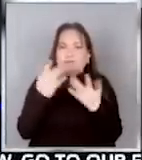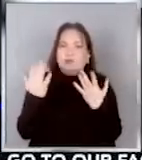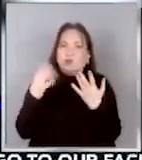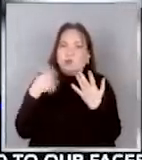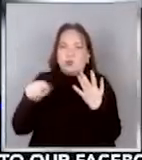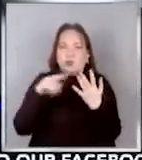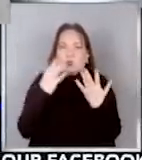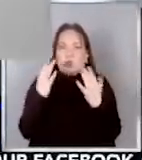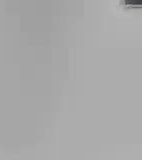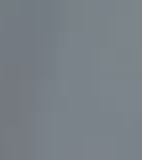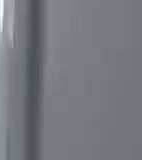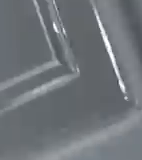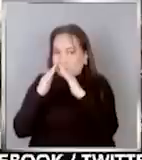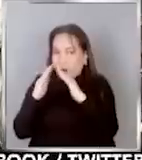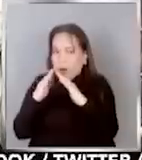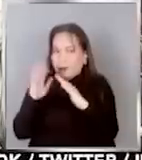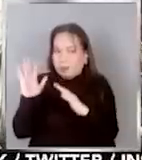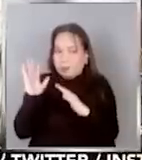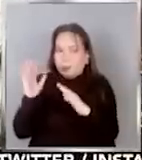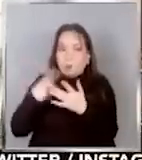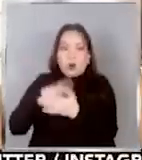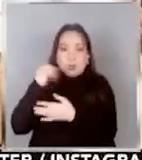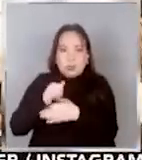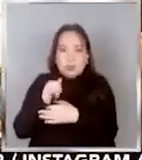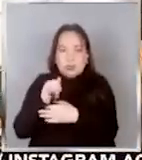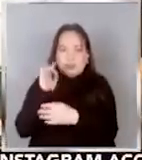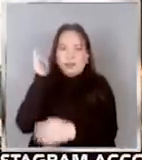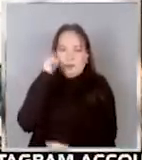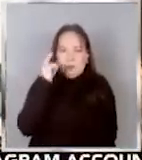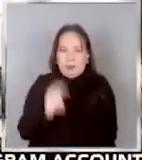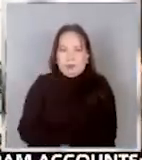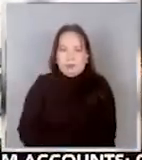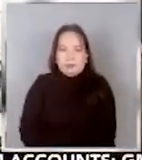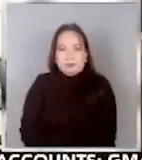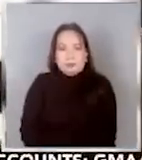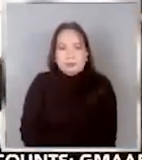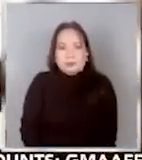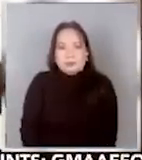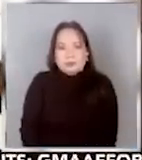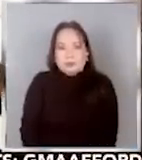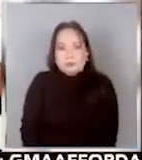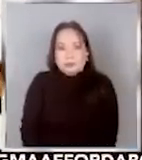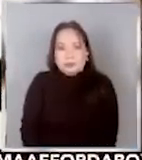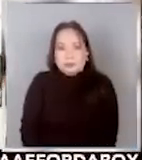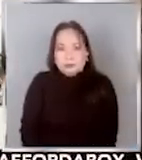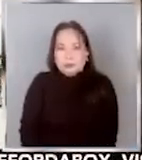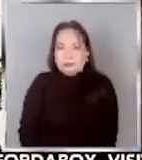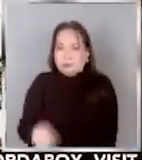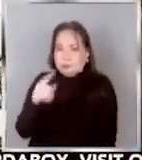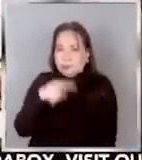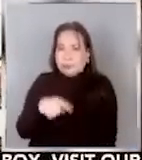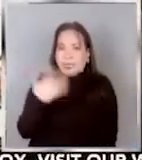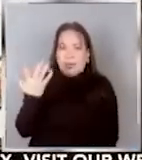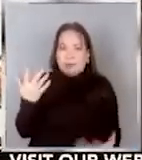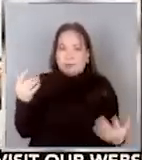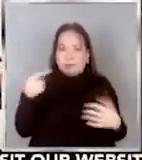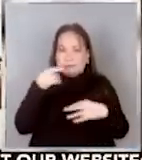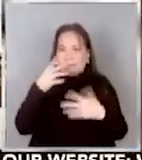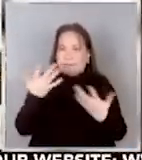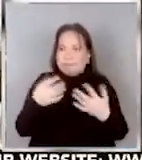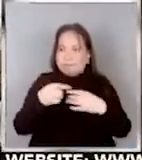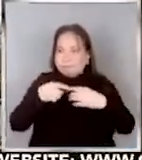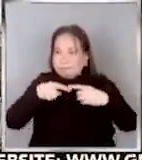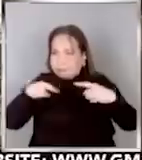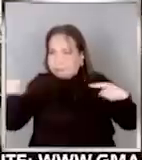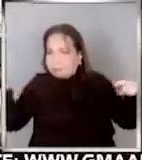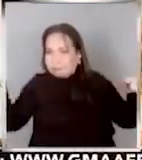si JP Soriano. Sa groundbreaking ceremony ng Pambansang Pabahay para